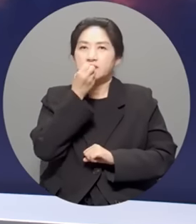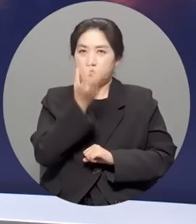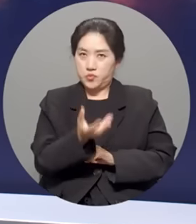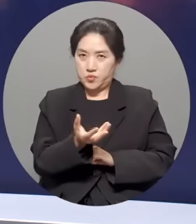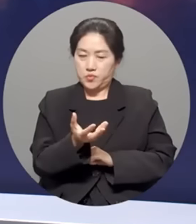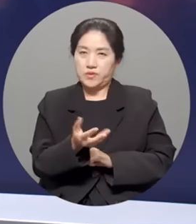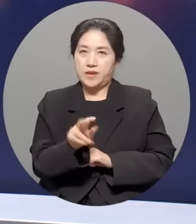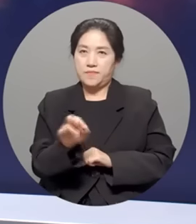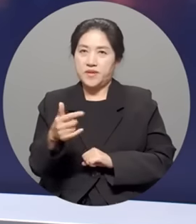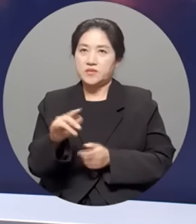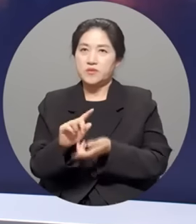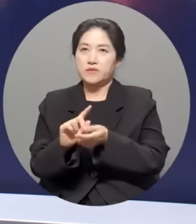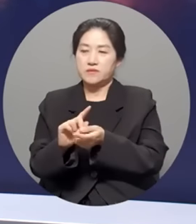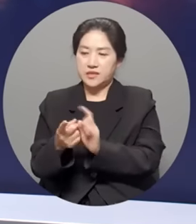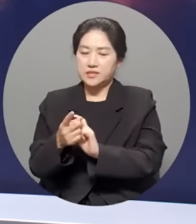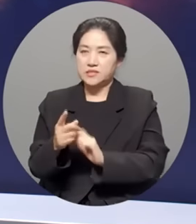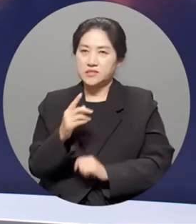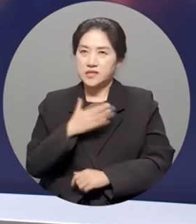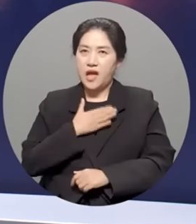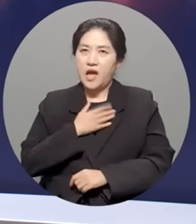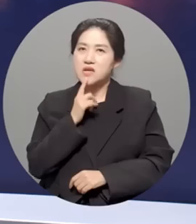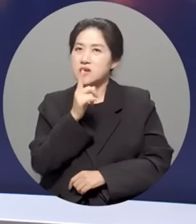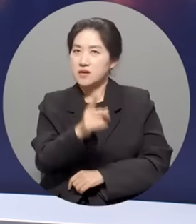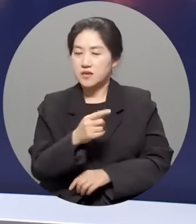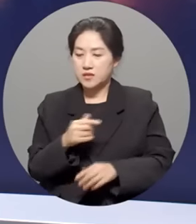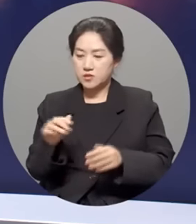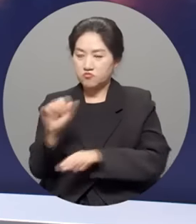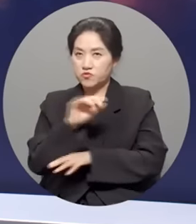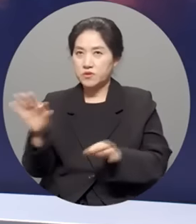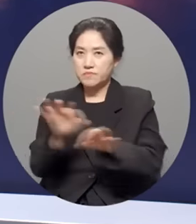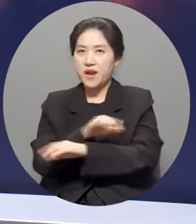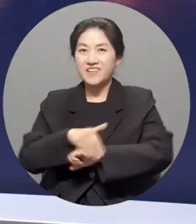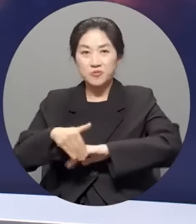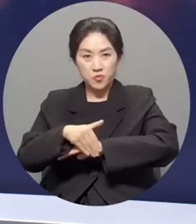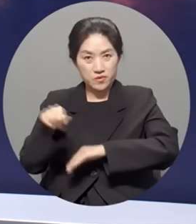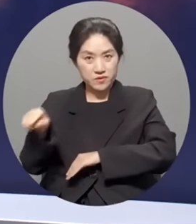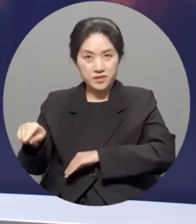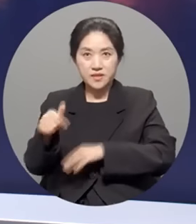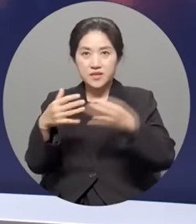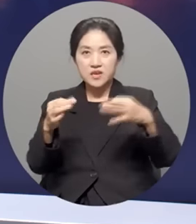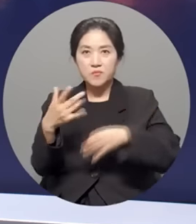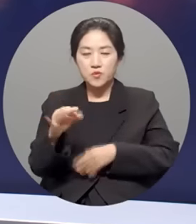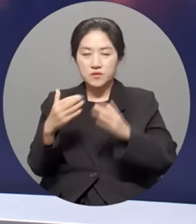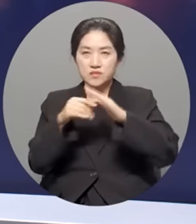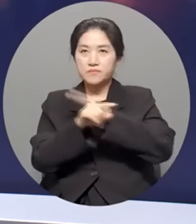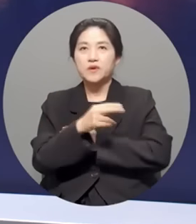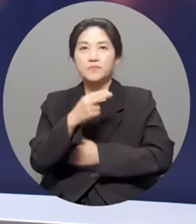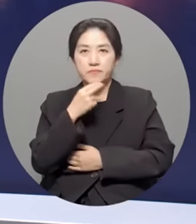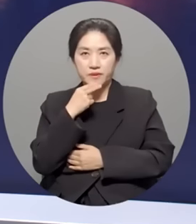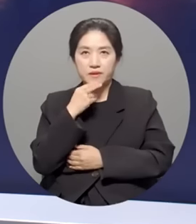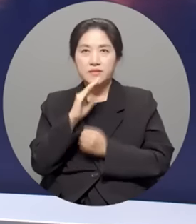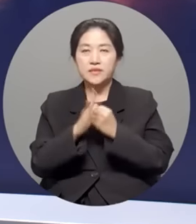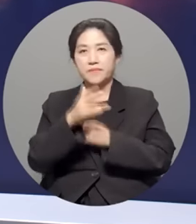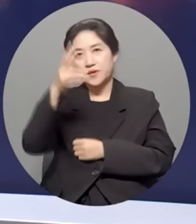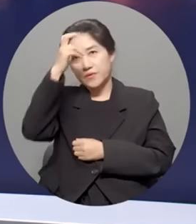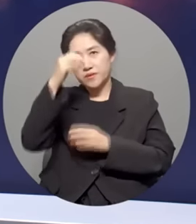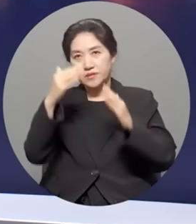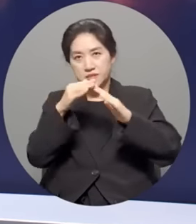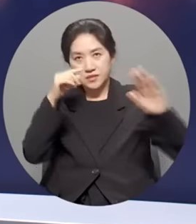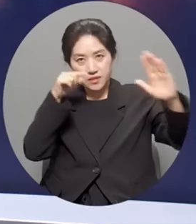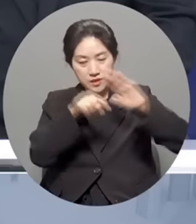우선 매니저를 대신 자수시 운전자를 바꿔치기 하려고 했고요 김호중 씨는 집에 들어가지 않 그래서 경찰이